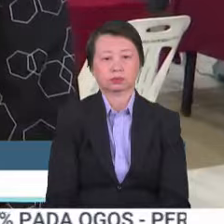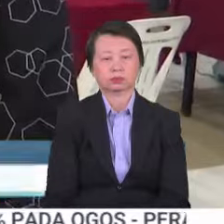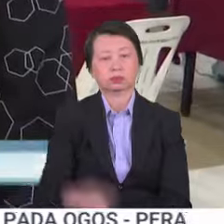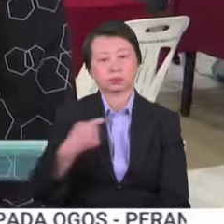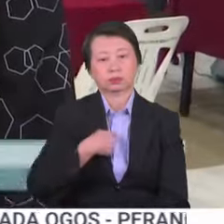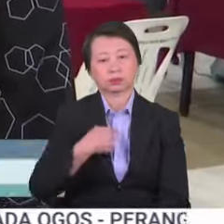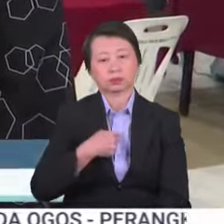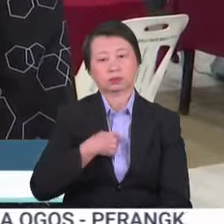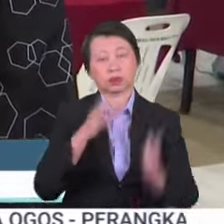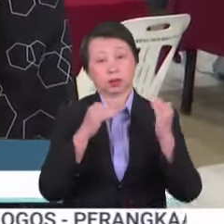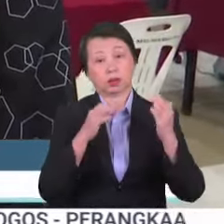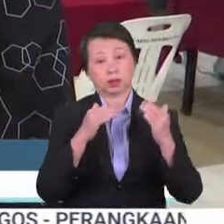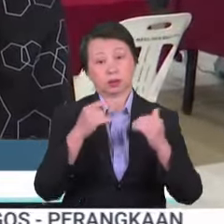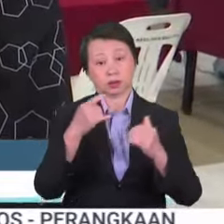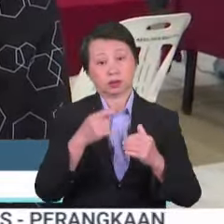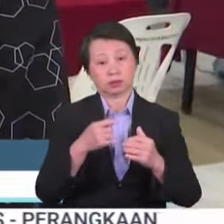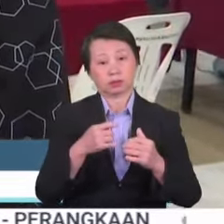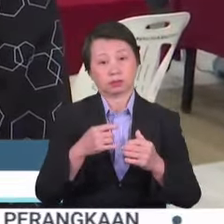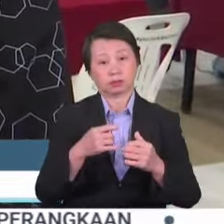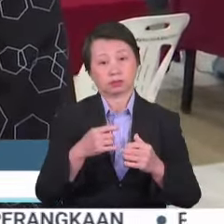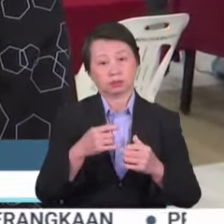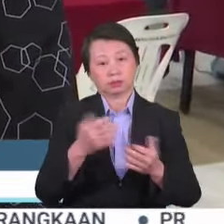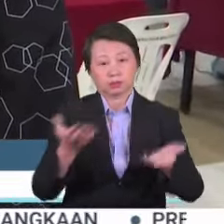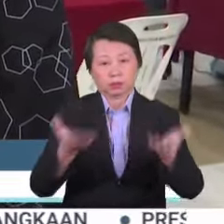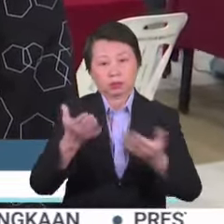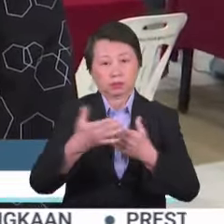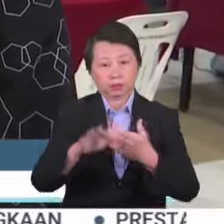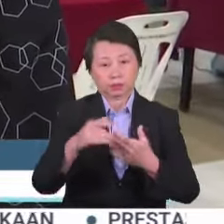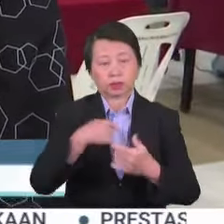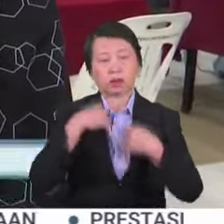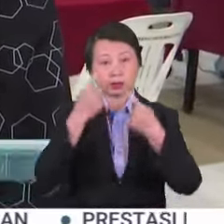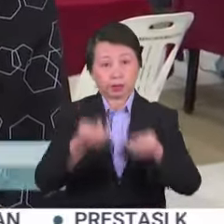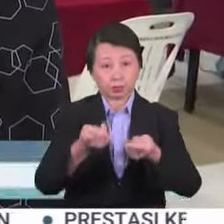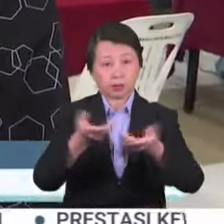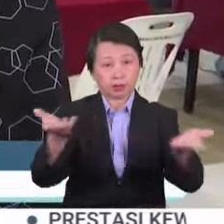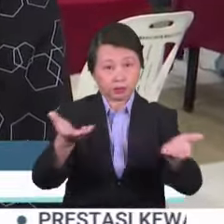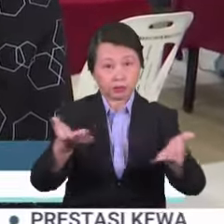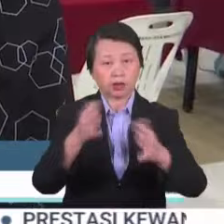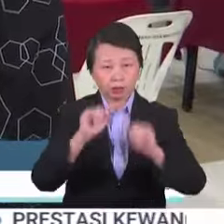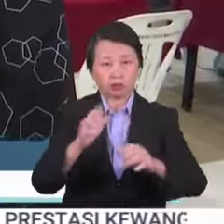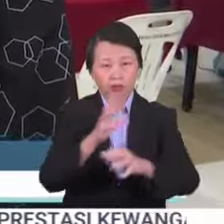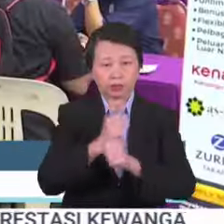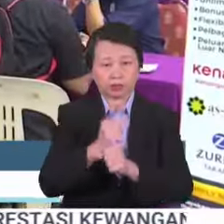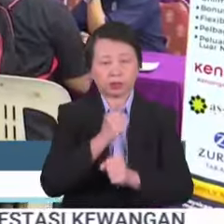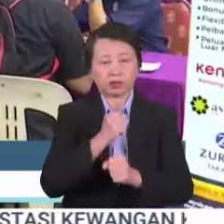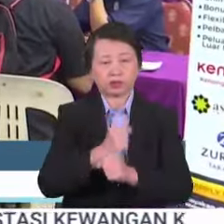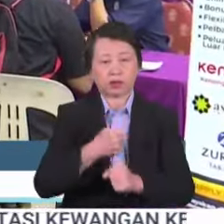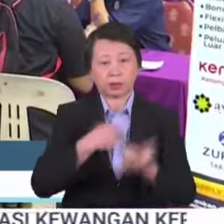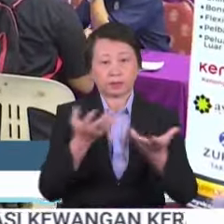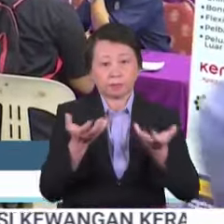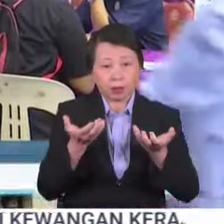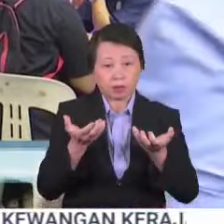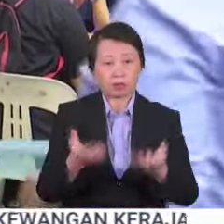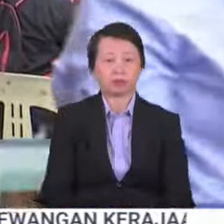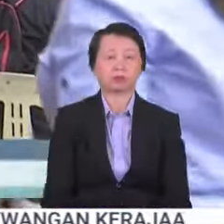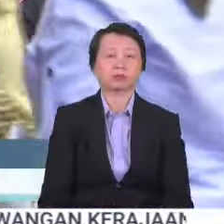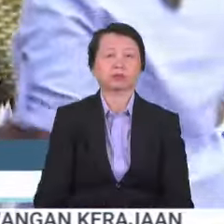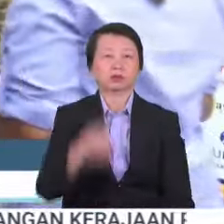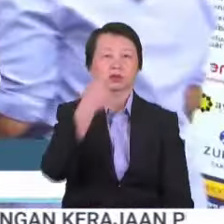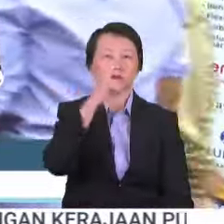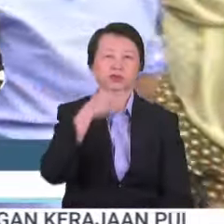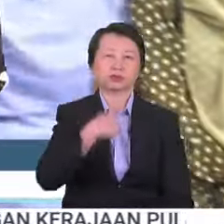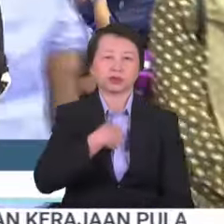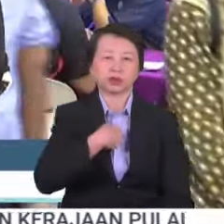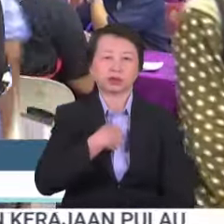Saya punya harapan untuk Carnival kita ini ialah mungkin selepas saya datang sini, saya akan dapat kerja yang saya nak. Bagi saya lah,